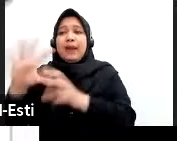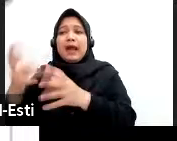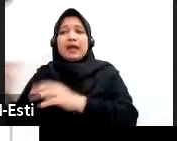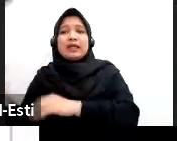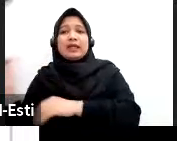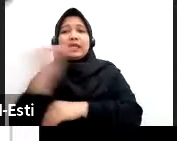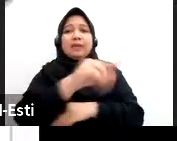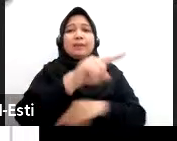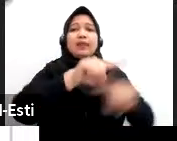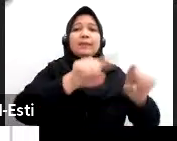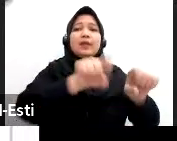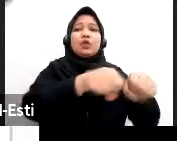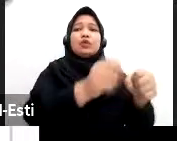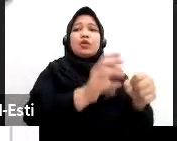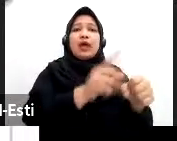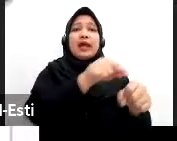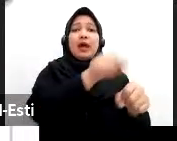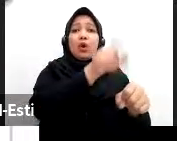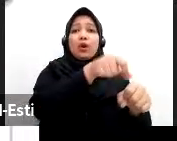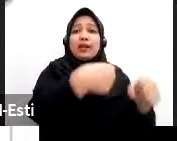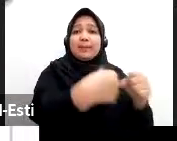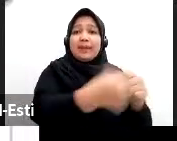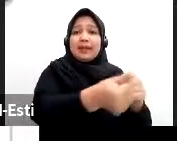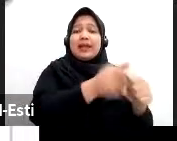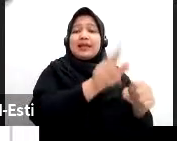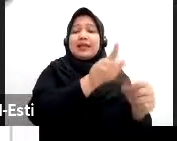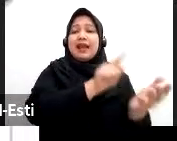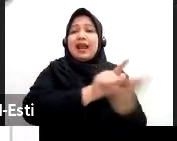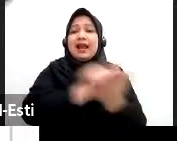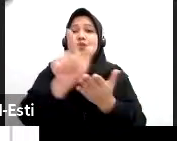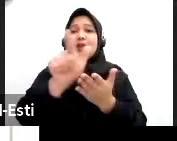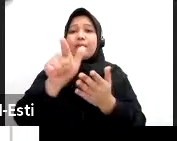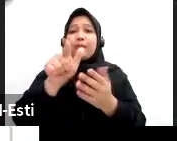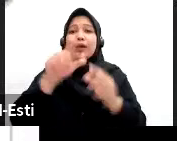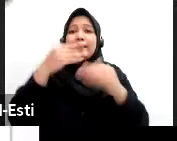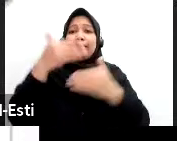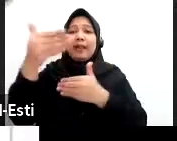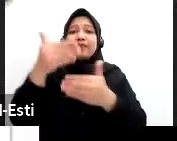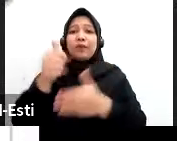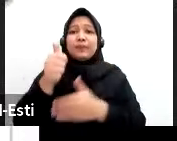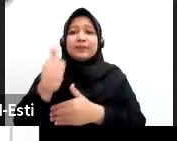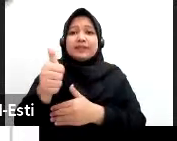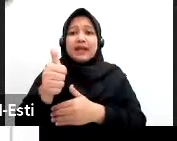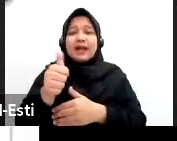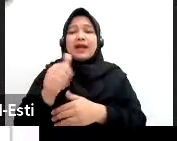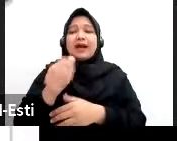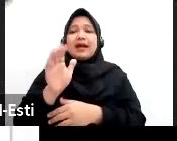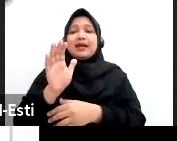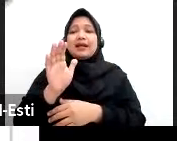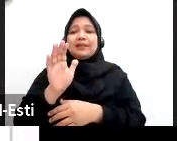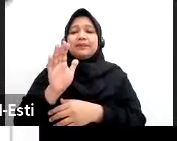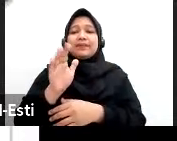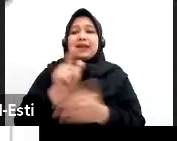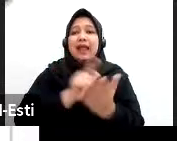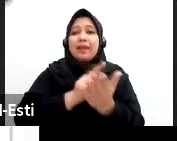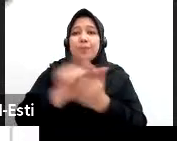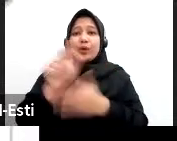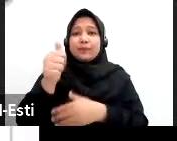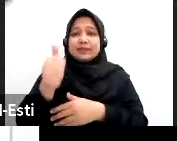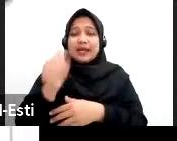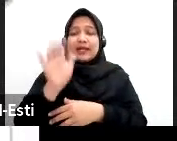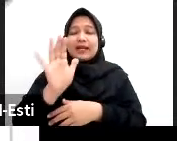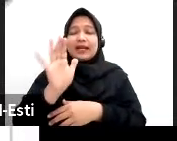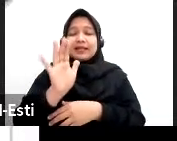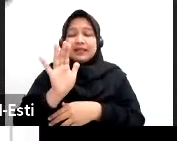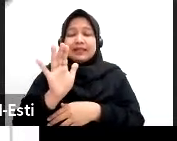kepada platform parfum kemudian memfasilitasi adanya aduan tersebut ya yang ditunjukkan oleh konsumen ya dan kemudian diselesaikan